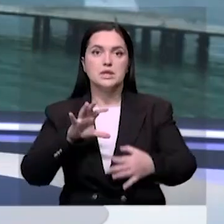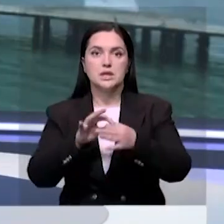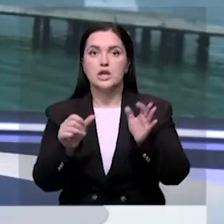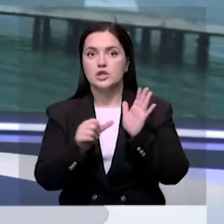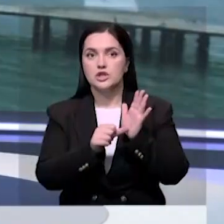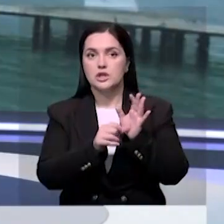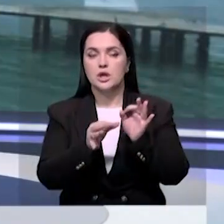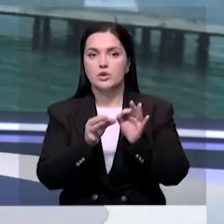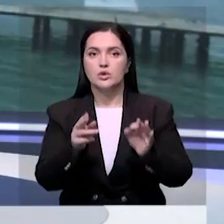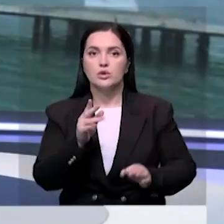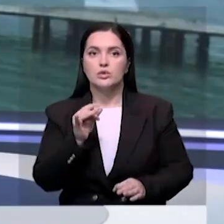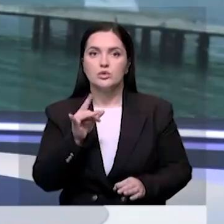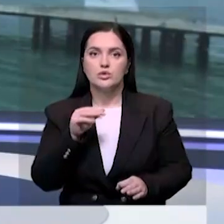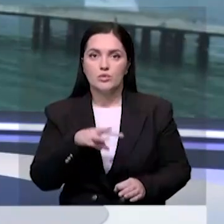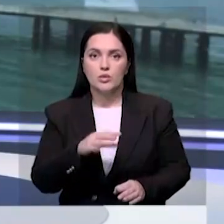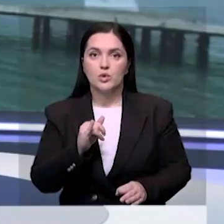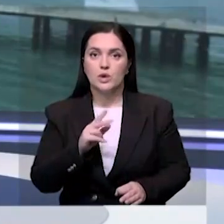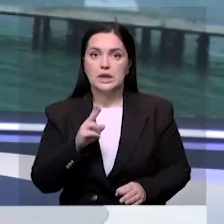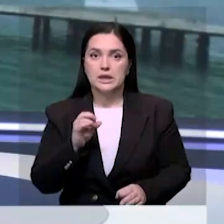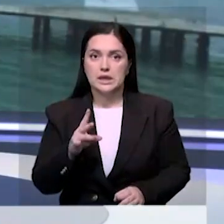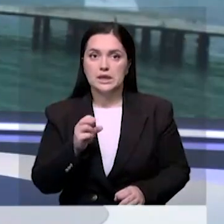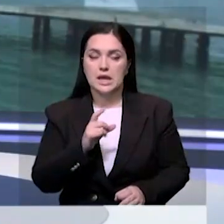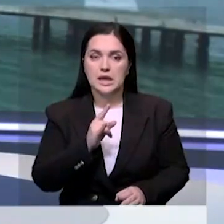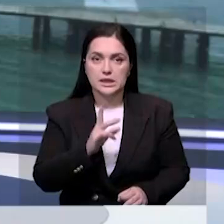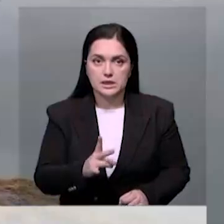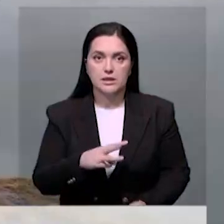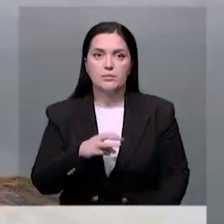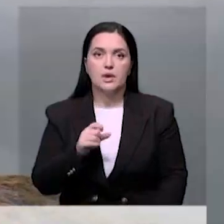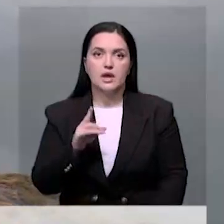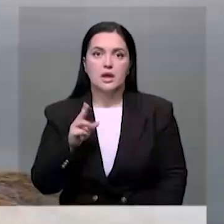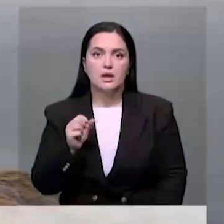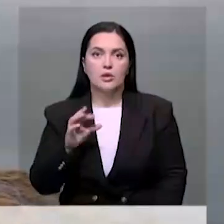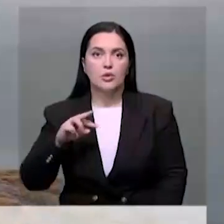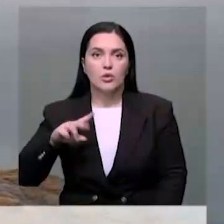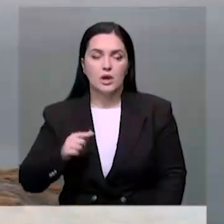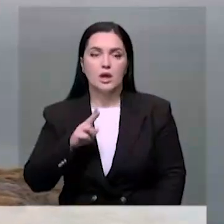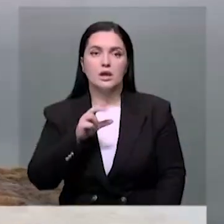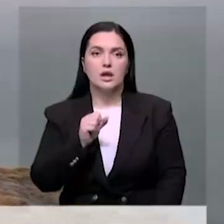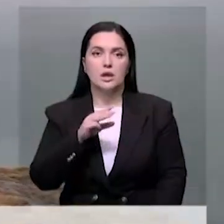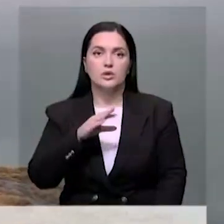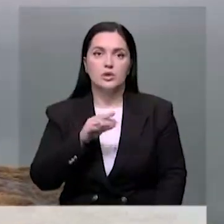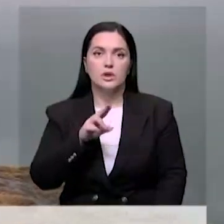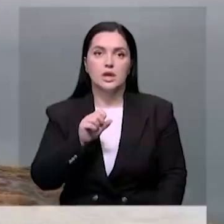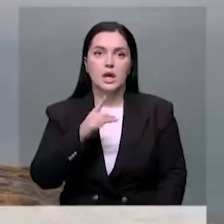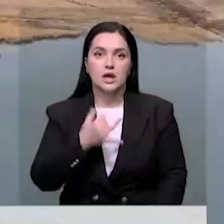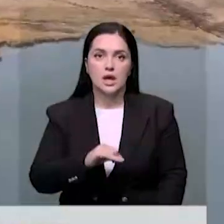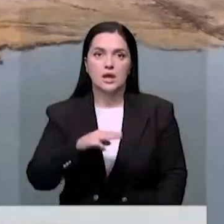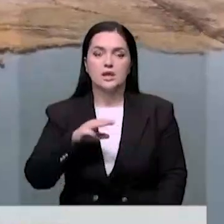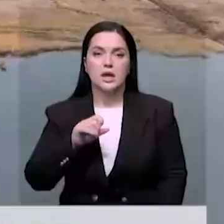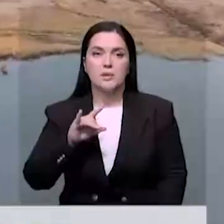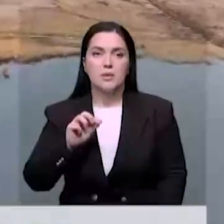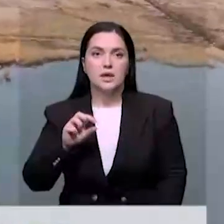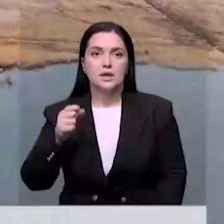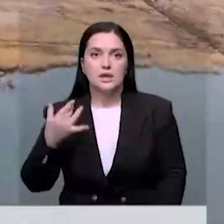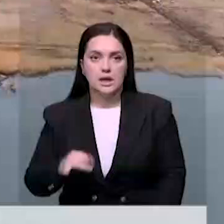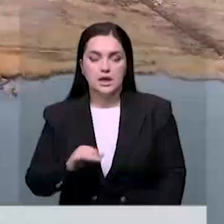метров соединяет 6 районов – Курчумский, Улькен-Нарын, Маркокольский, Катон-Карагайский, Тарбагатинский и Зайсанский. К переправе